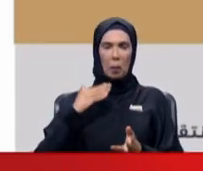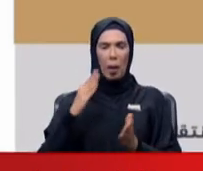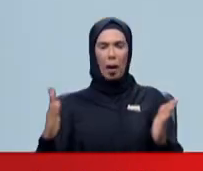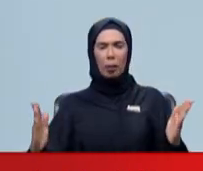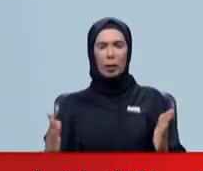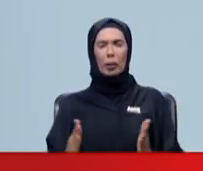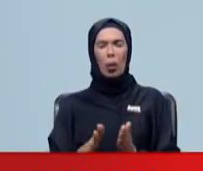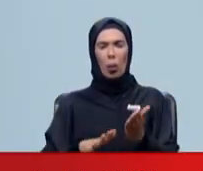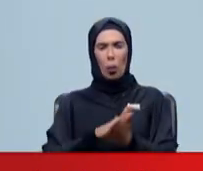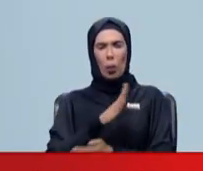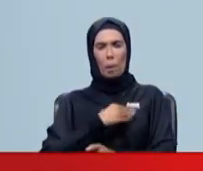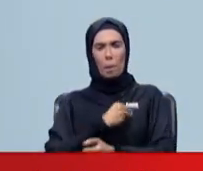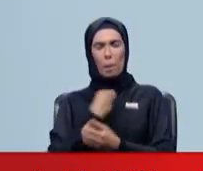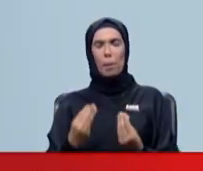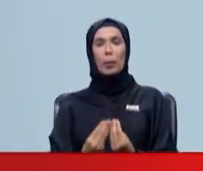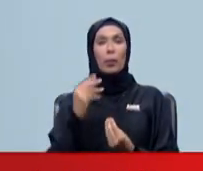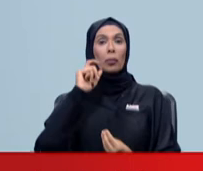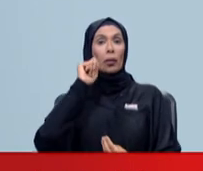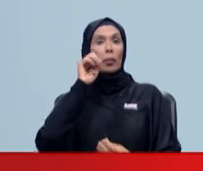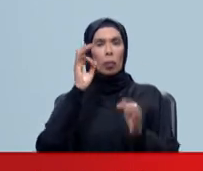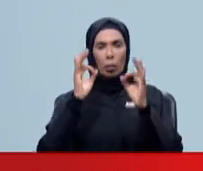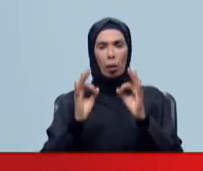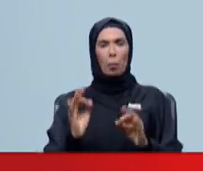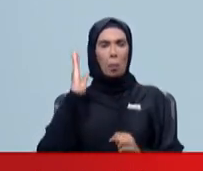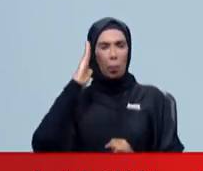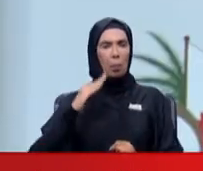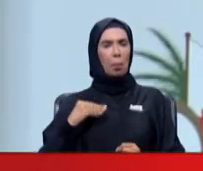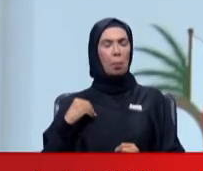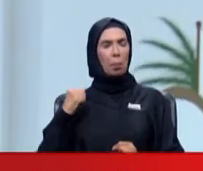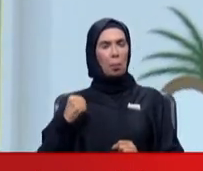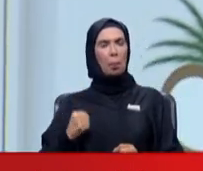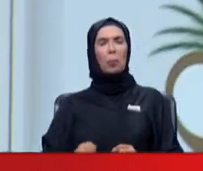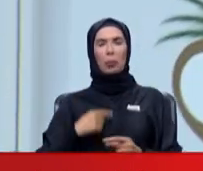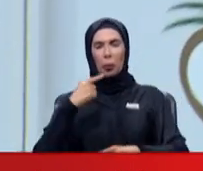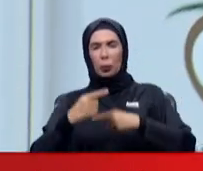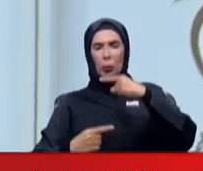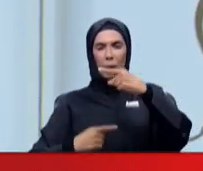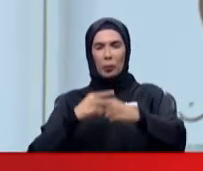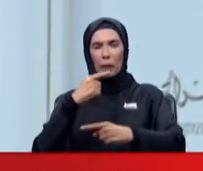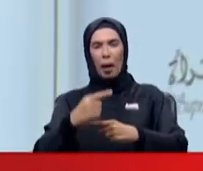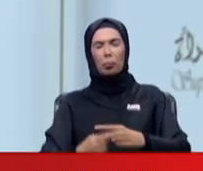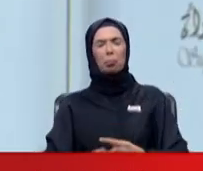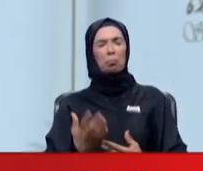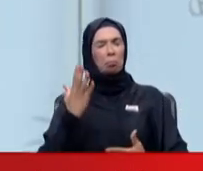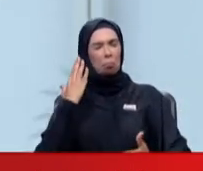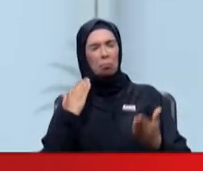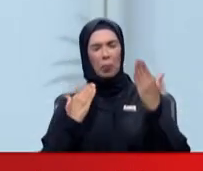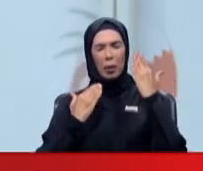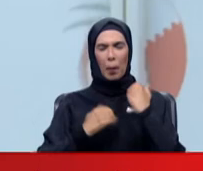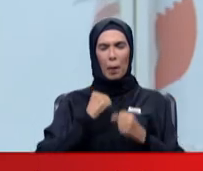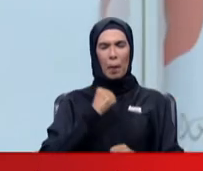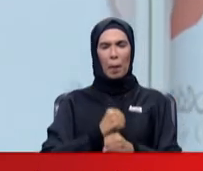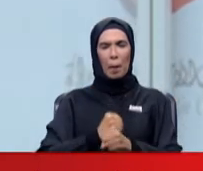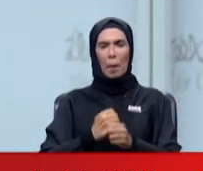الأزمات الصحية بجانب الرجل، مؤكدة أن المرأة البحرينية ستستمر في تحمل أدوارها المتعددة